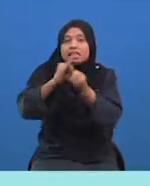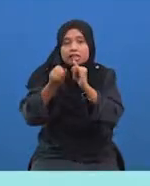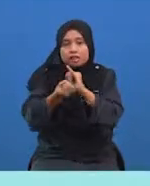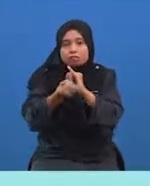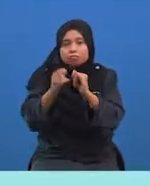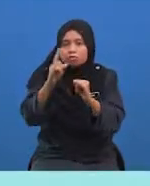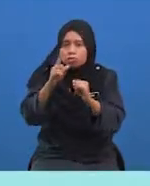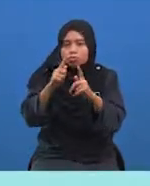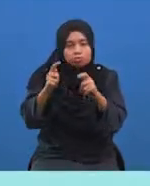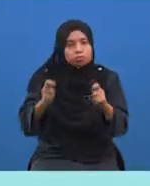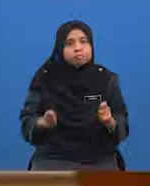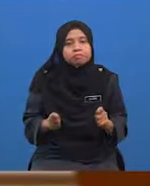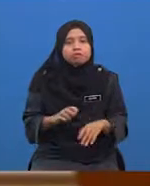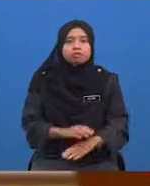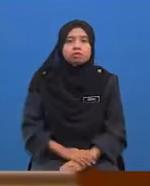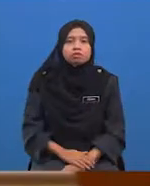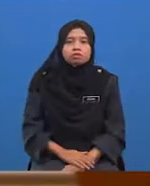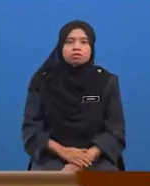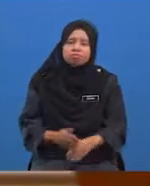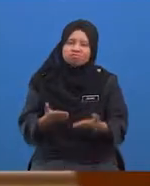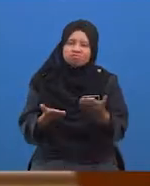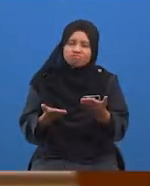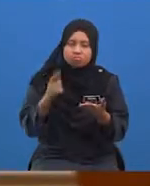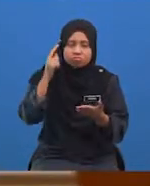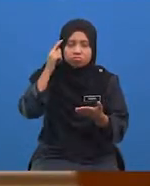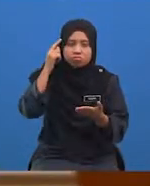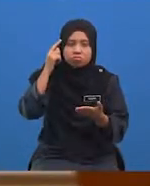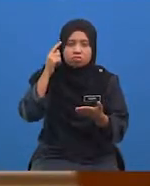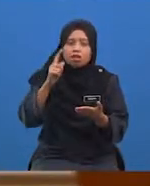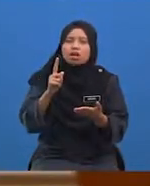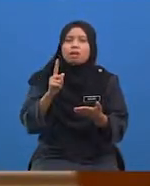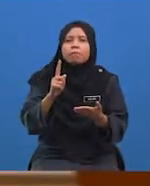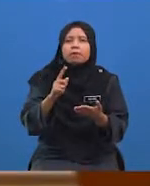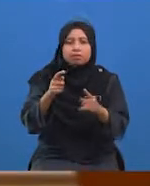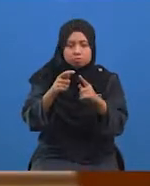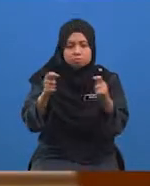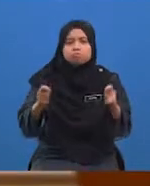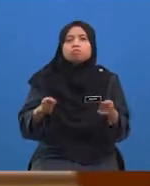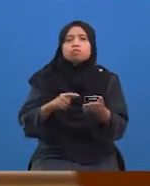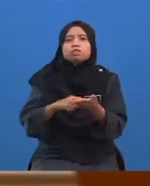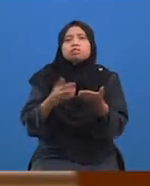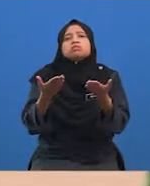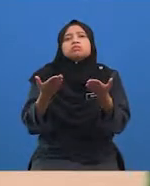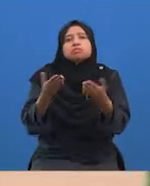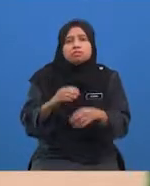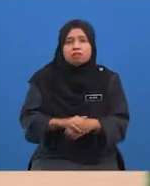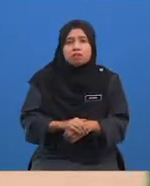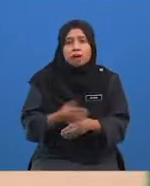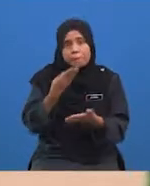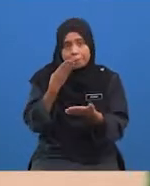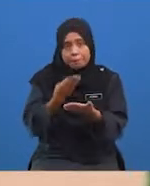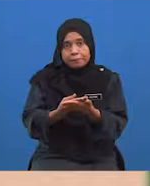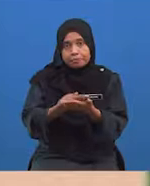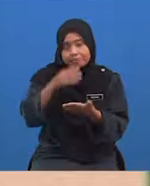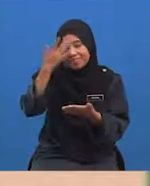di suatu tempat. Agaknya, tempat ini berada di mana ya, murid-murid?